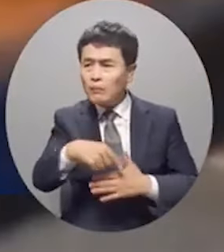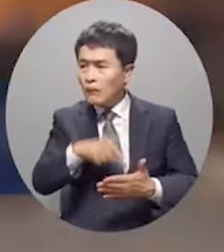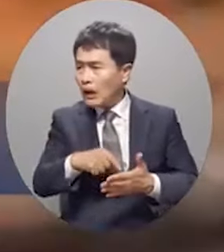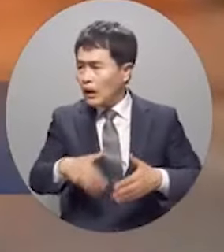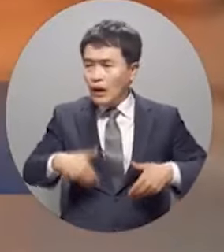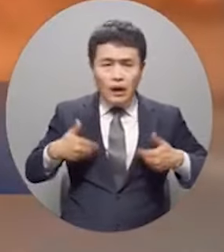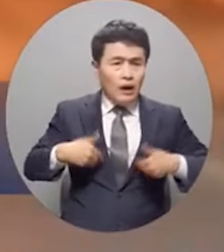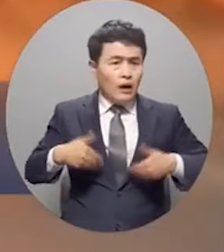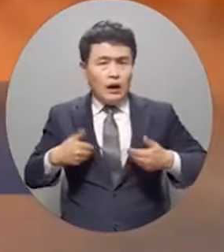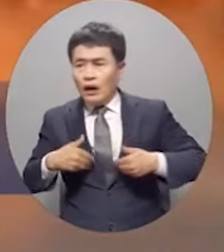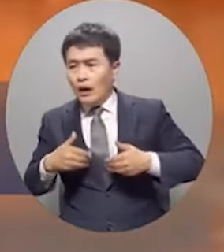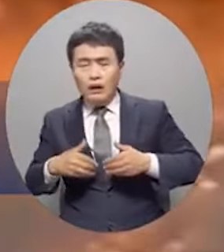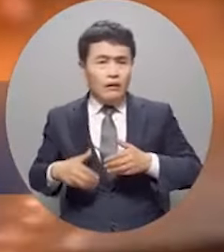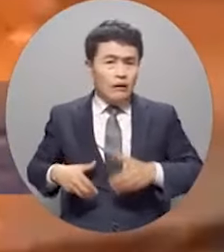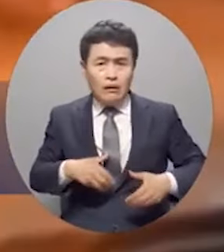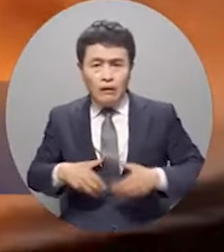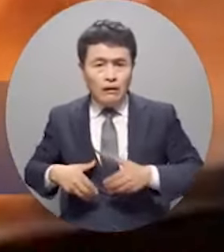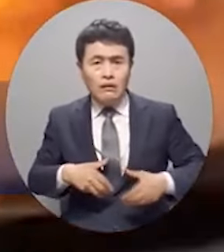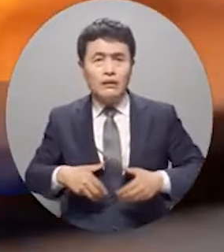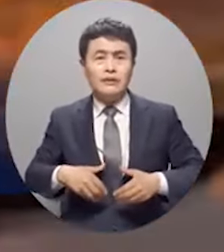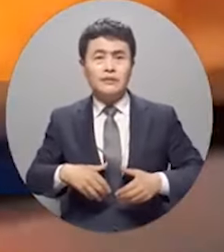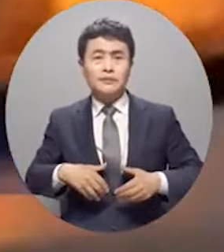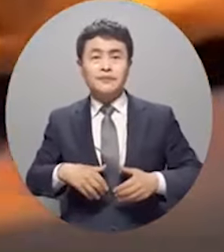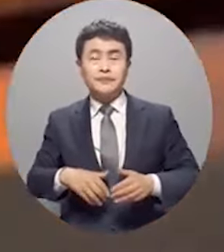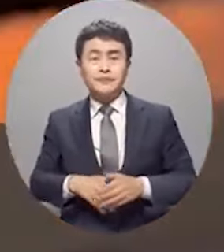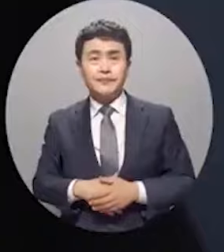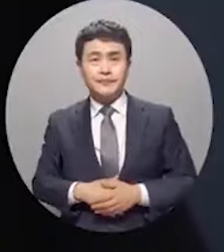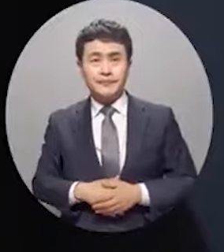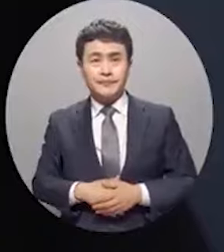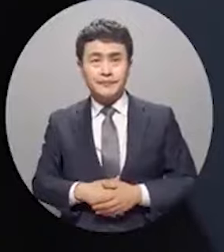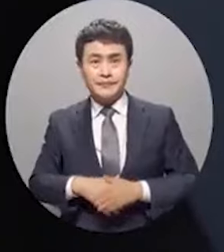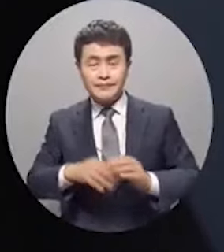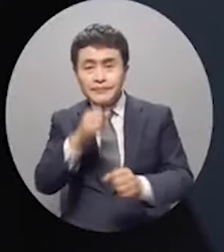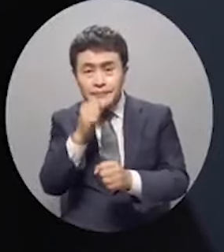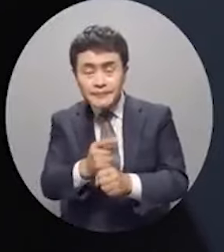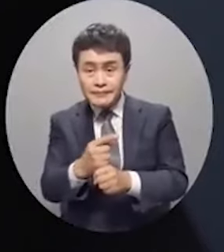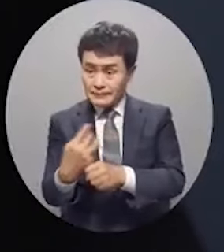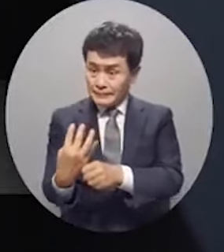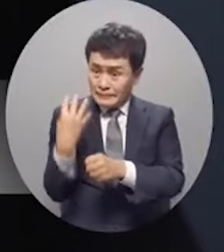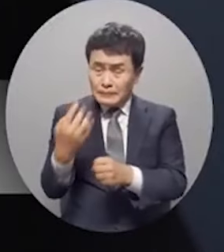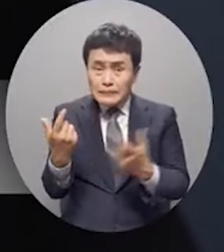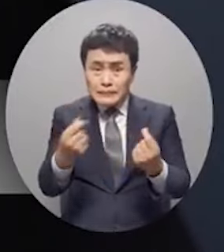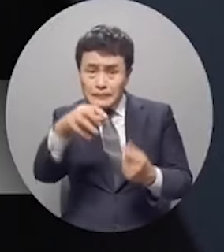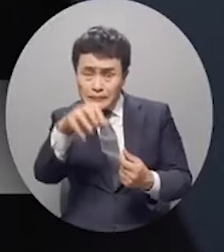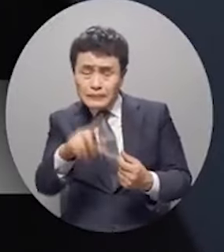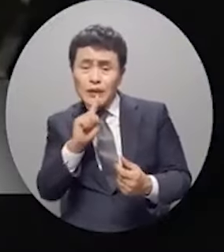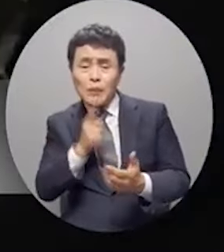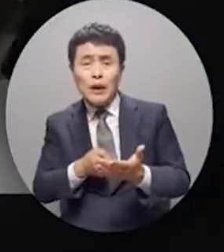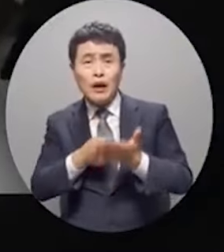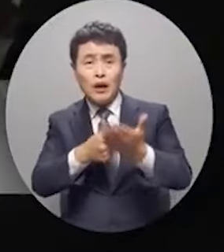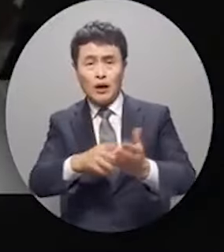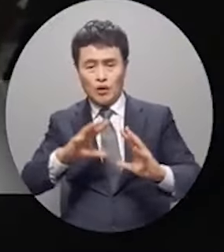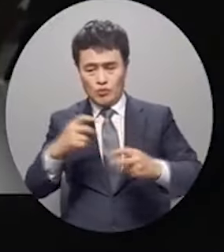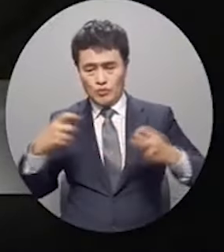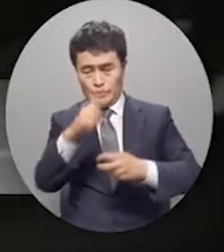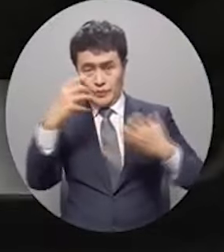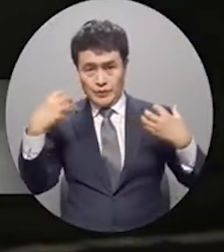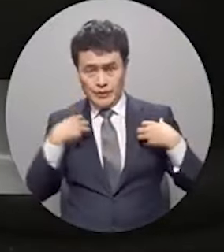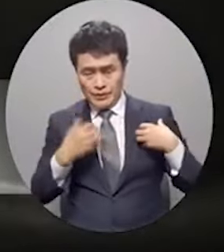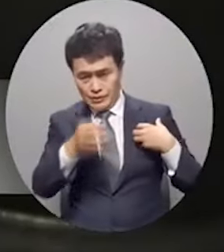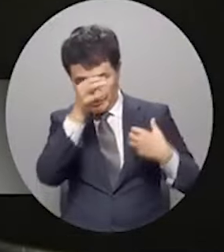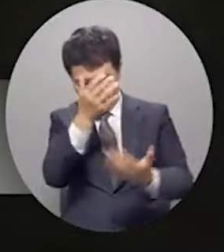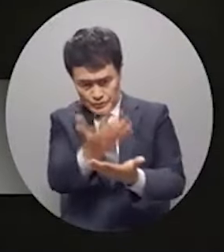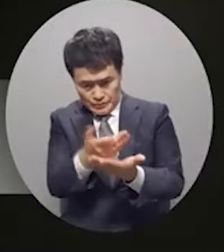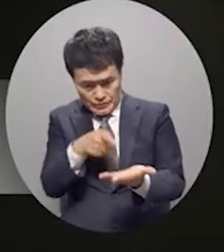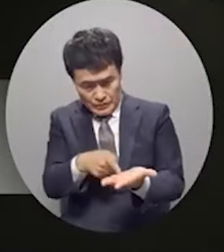되게 강박에 좀 갇혀 있잖아요. 이미 4년 전 같은 지적이 제기돼 국토교통부가 기술 자료를